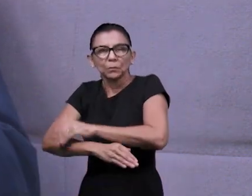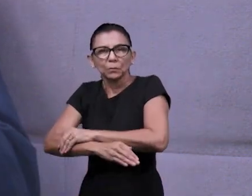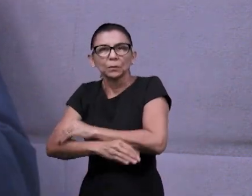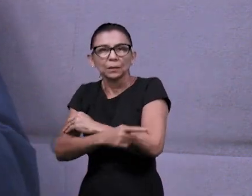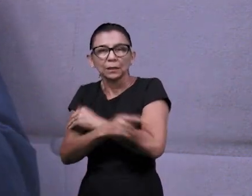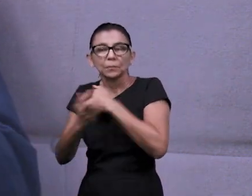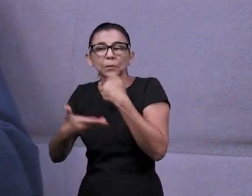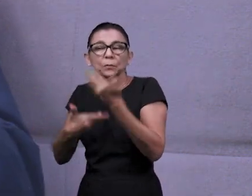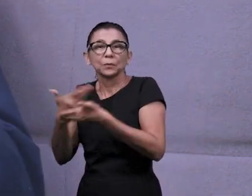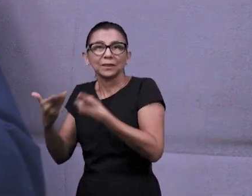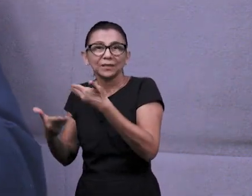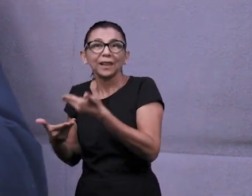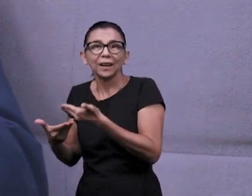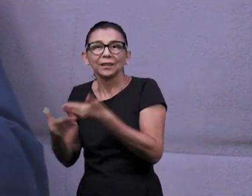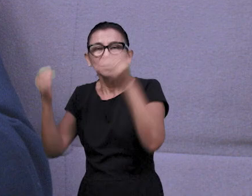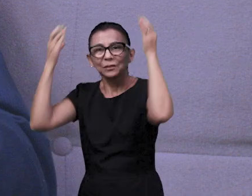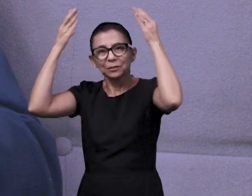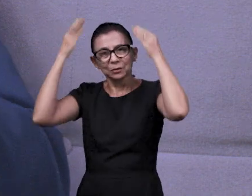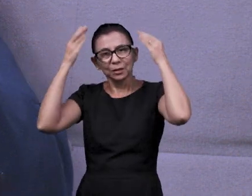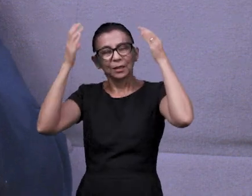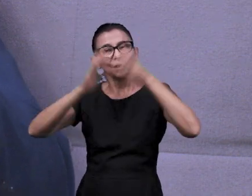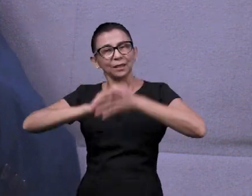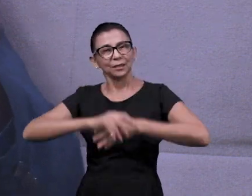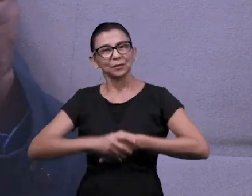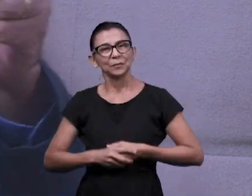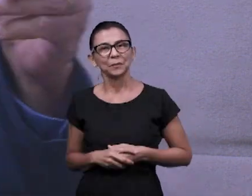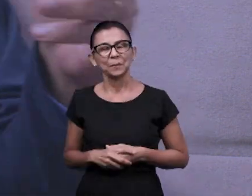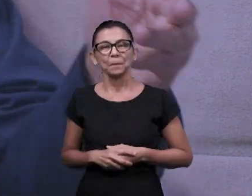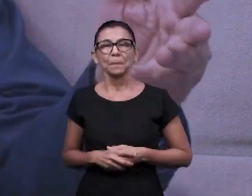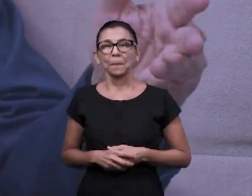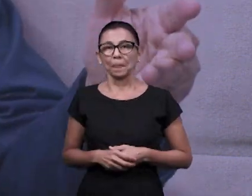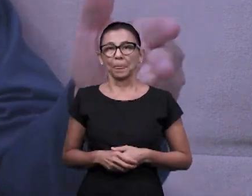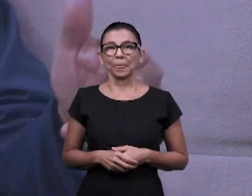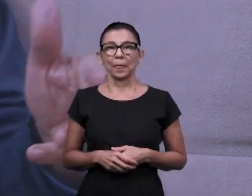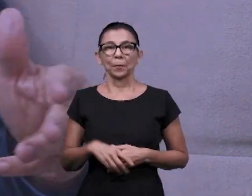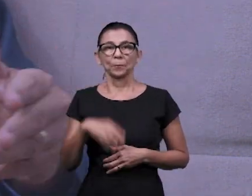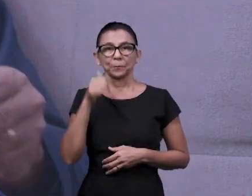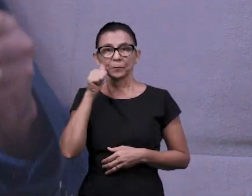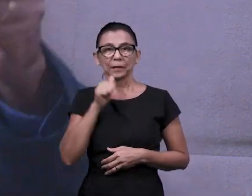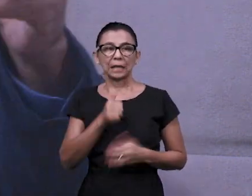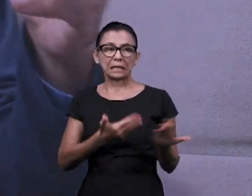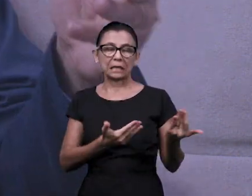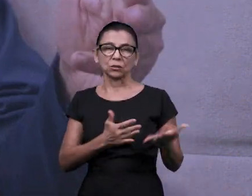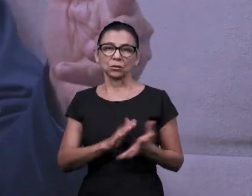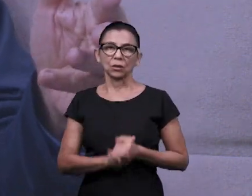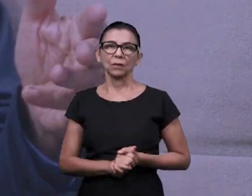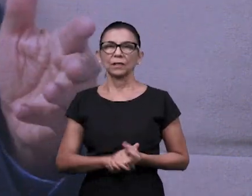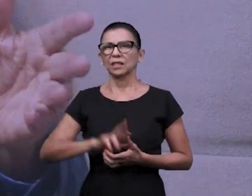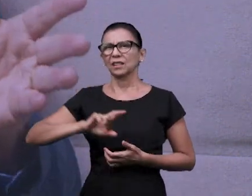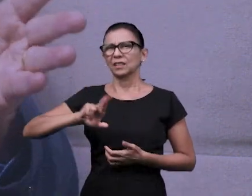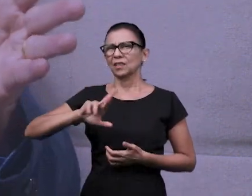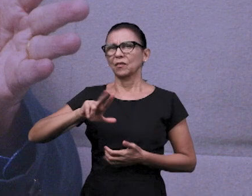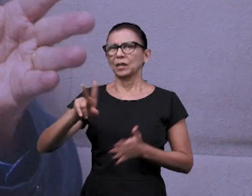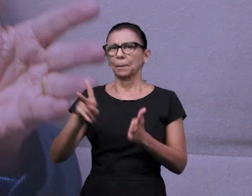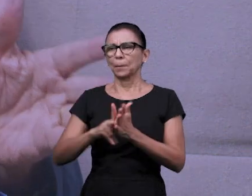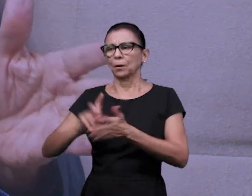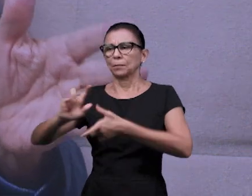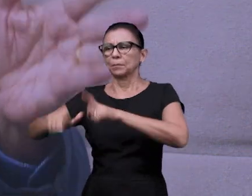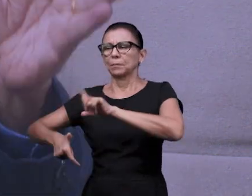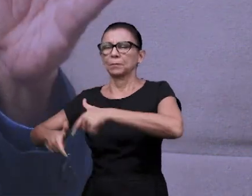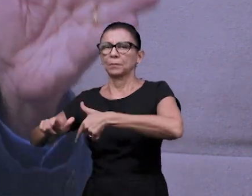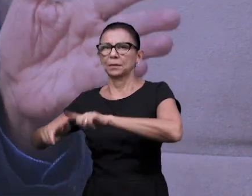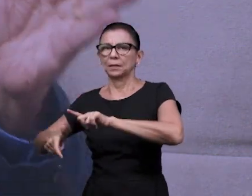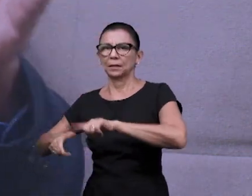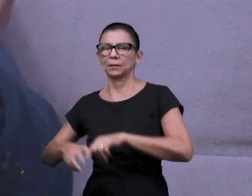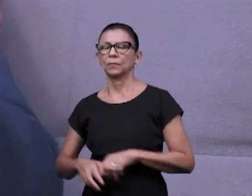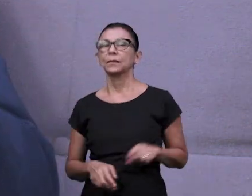Abzag, la Sunamite, et on l'a ramené au roi. Donc cet aspect est très beau, extraordinaire,